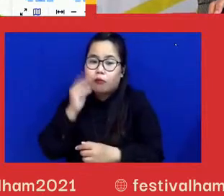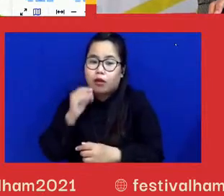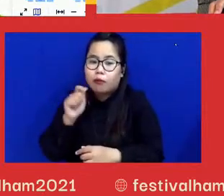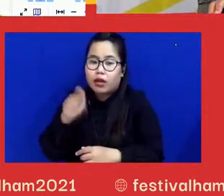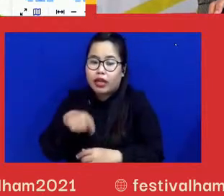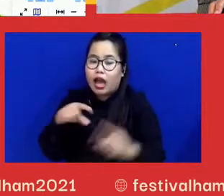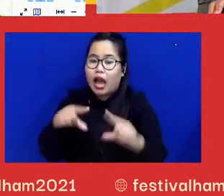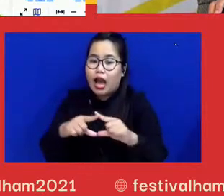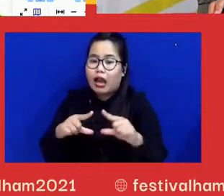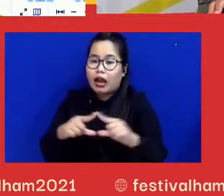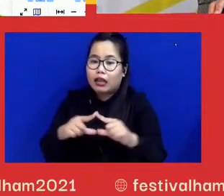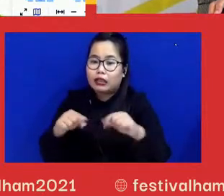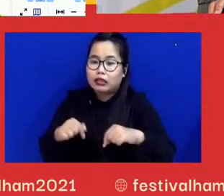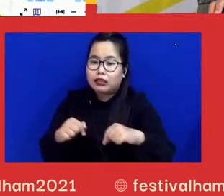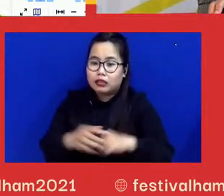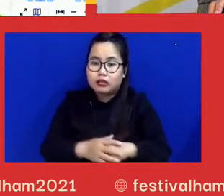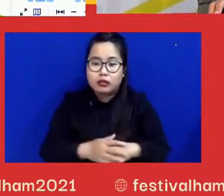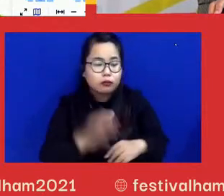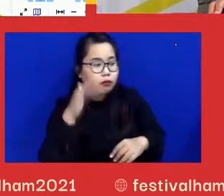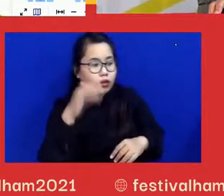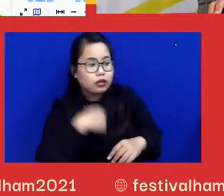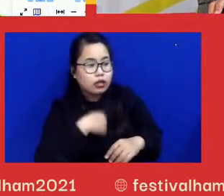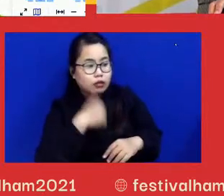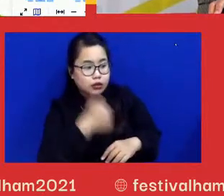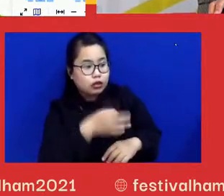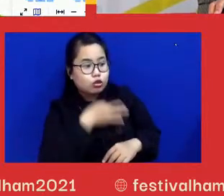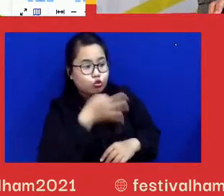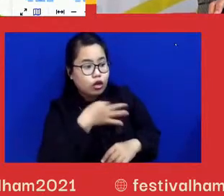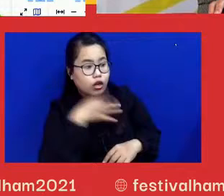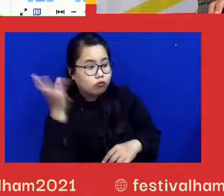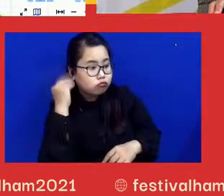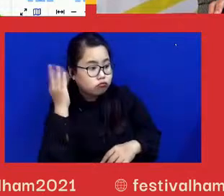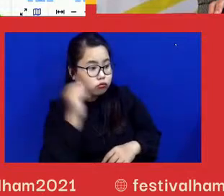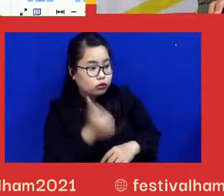Mbak, saya audible. Suaranya masuk nggak?